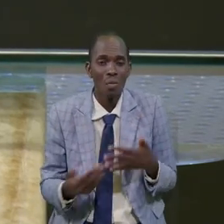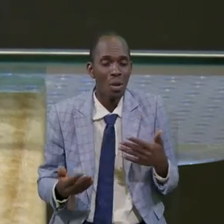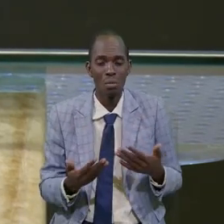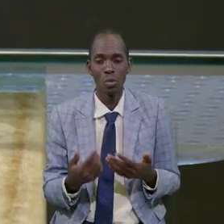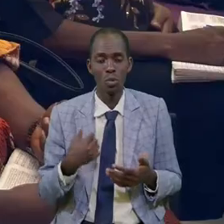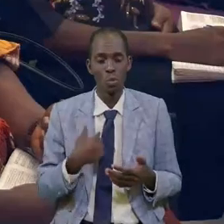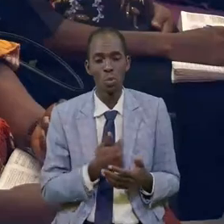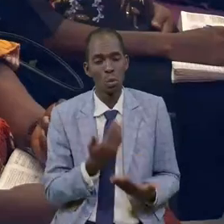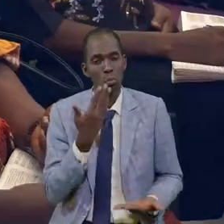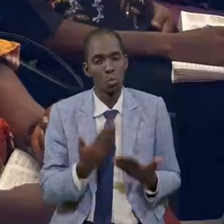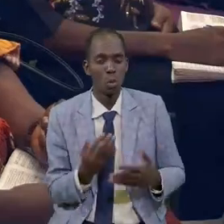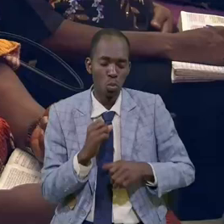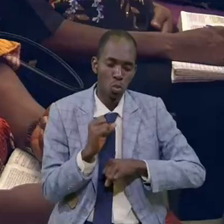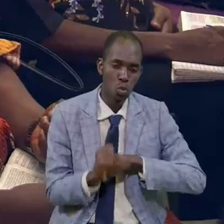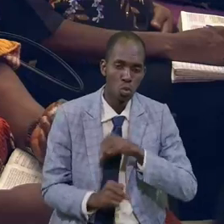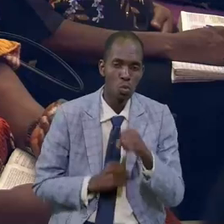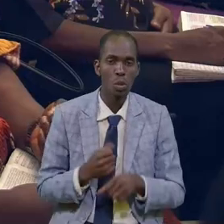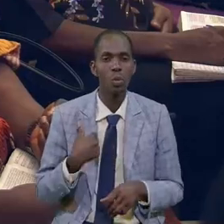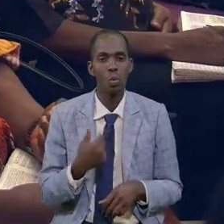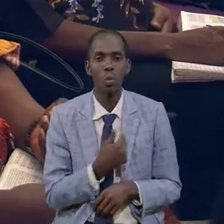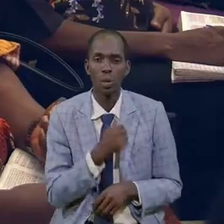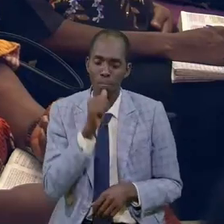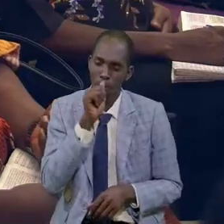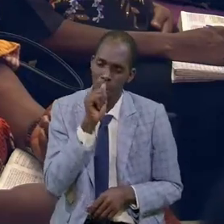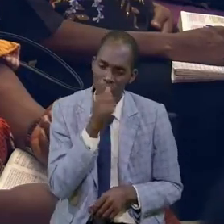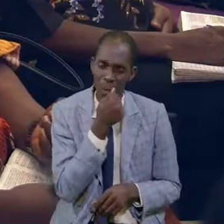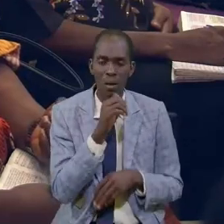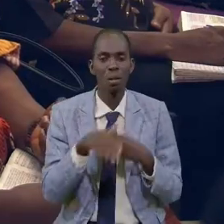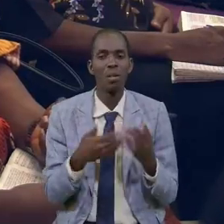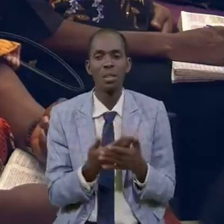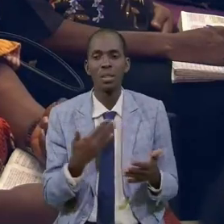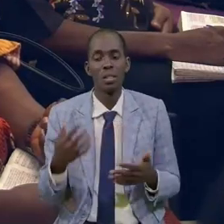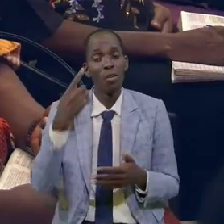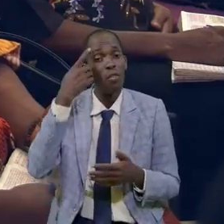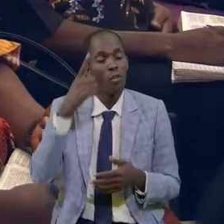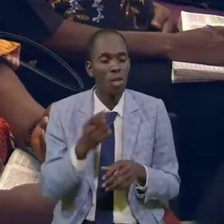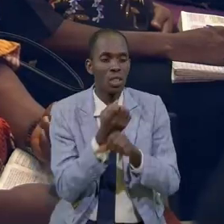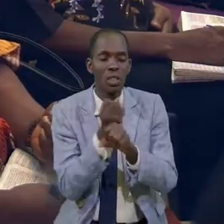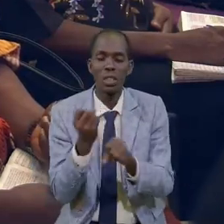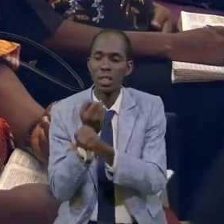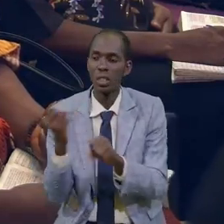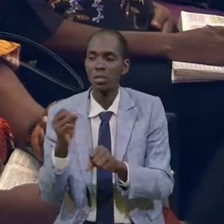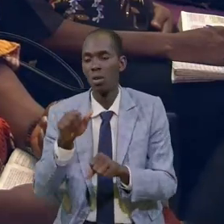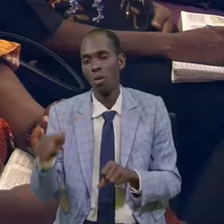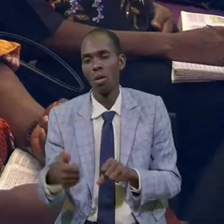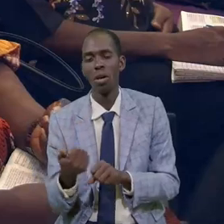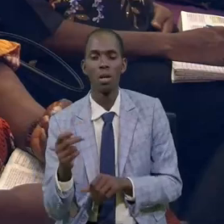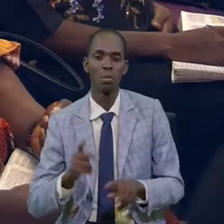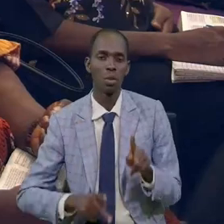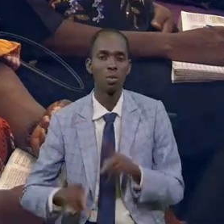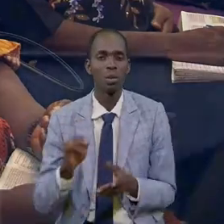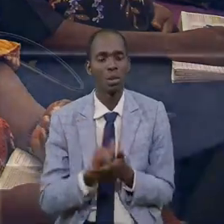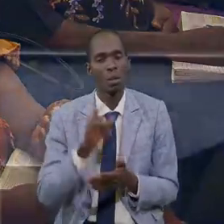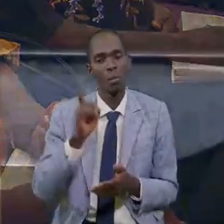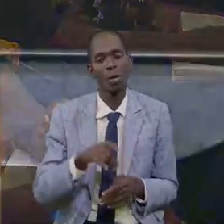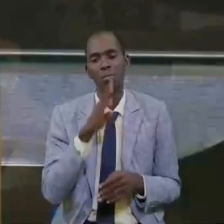tout ce qui arrive, tout ce qu'on traverse, on doit tout supporter pour le salut de ces gens